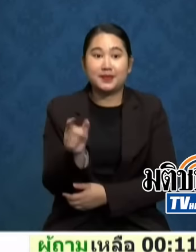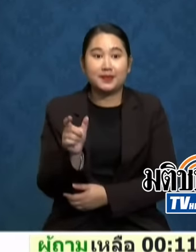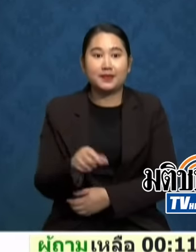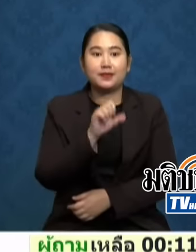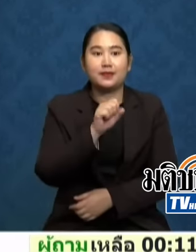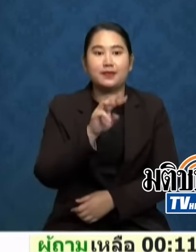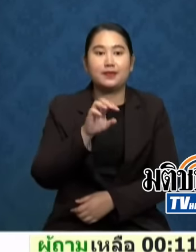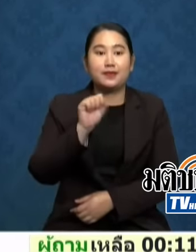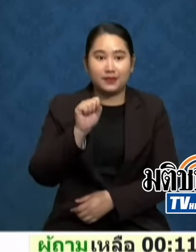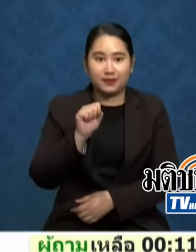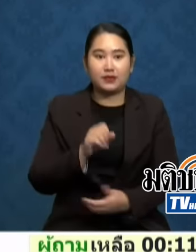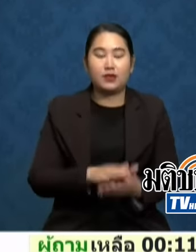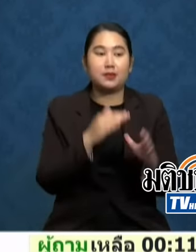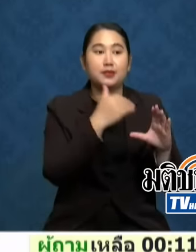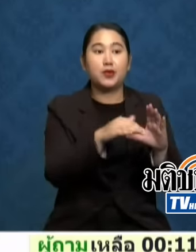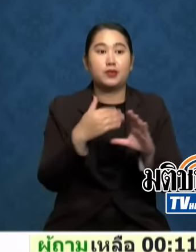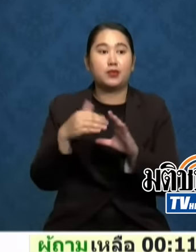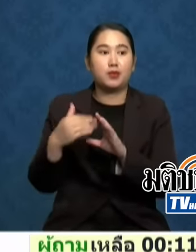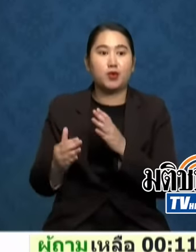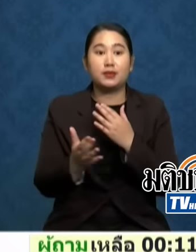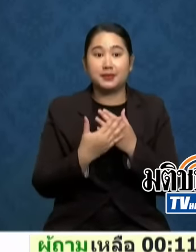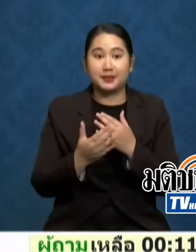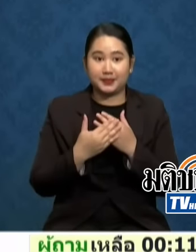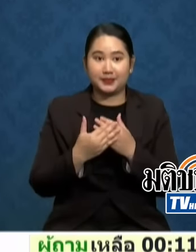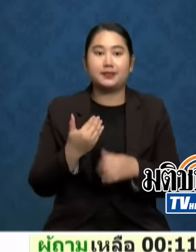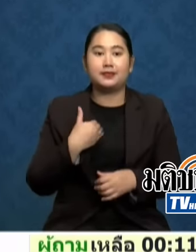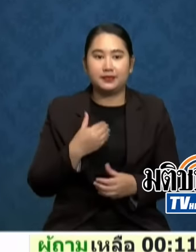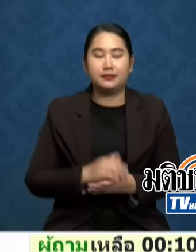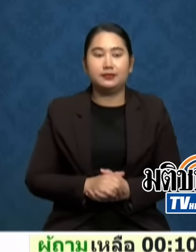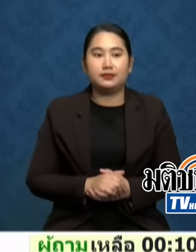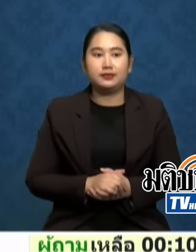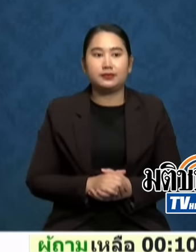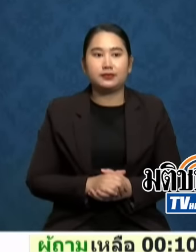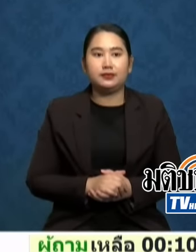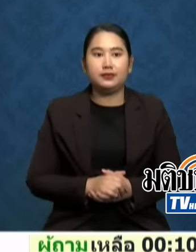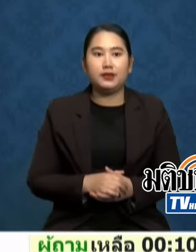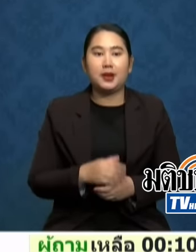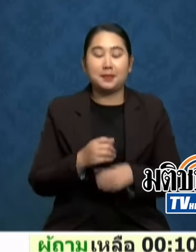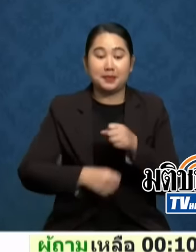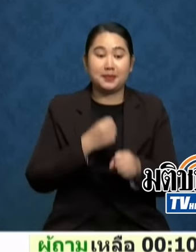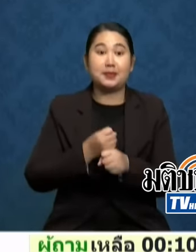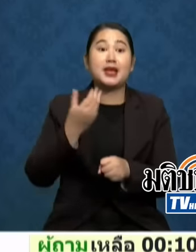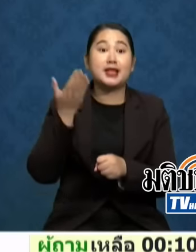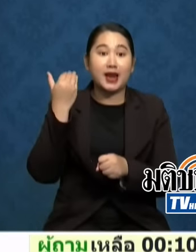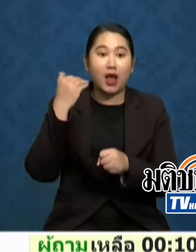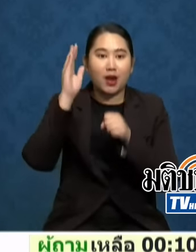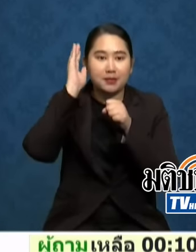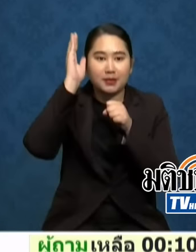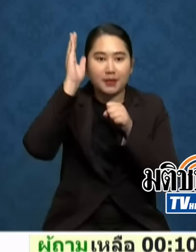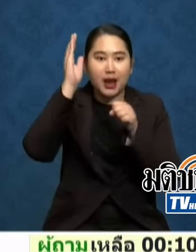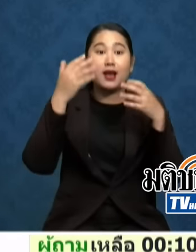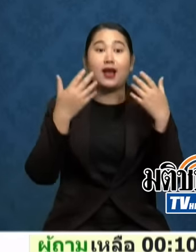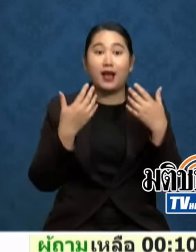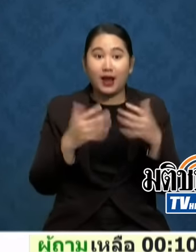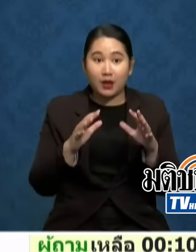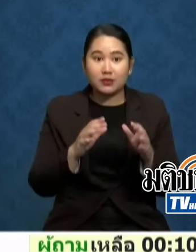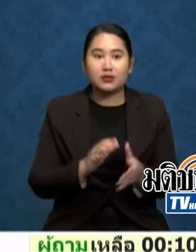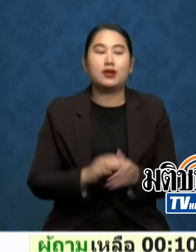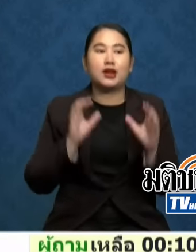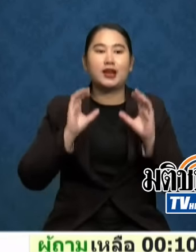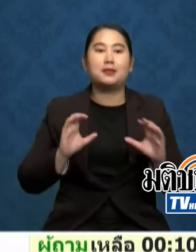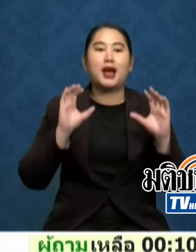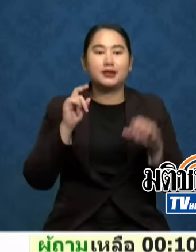location based location based SMS ในการแจ้งเตือนประชาชนตรงนี้ผมได้อภิปรายไปตั้งแต่ปีที่แล้วแล้วรัฐบาลเพิ่งนำมาใช้ใน2สัปดาห์